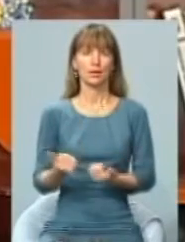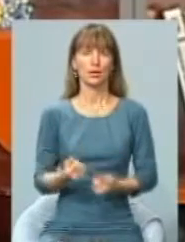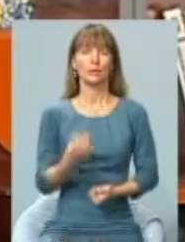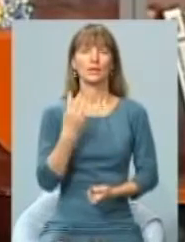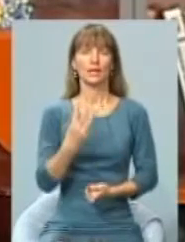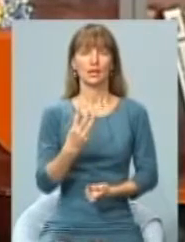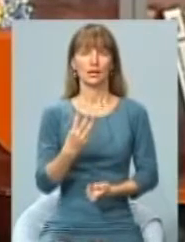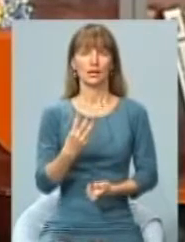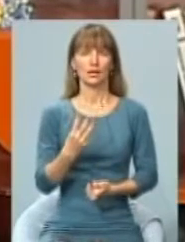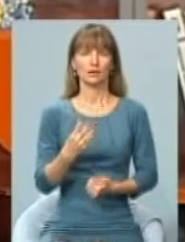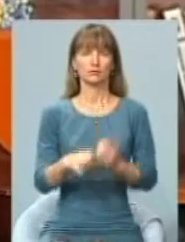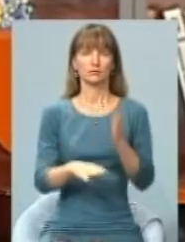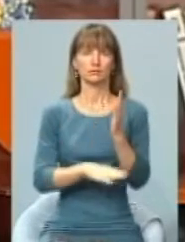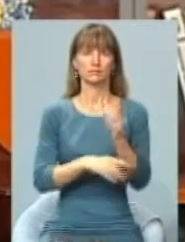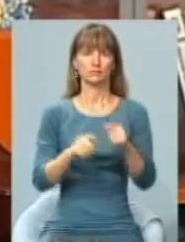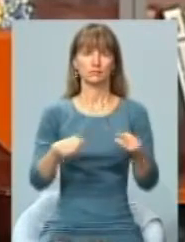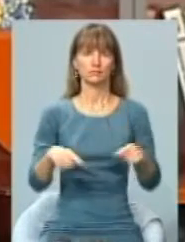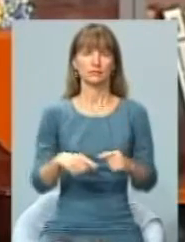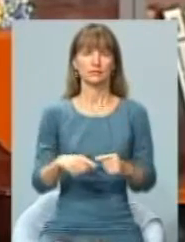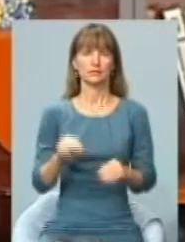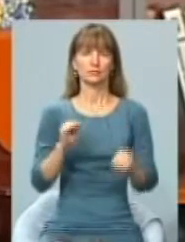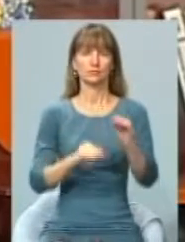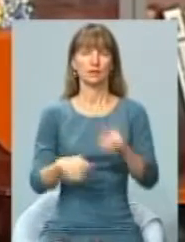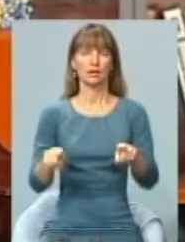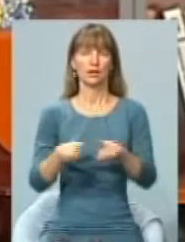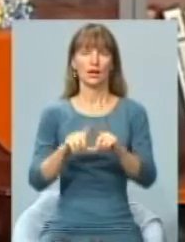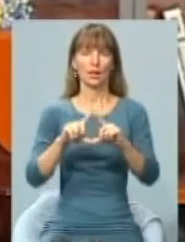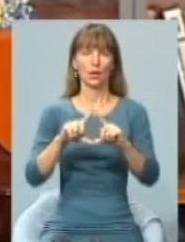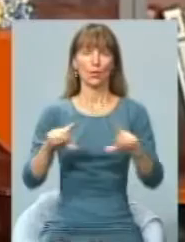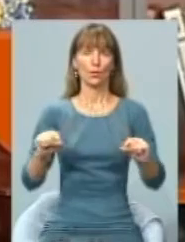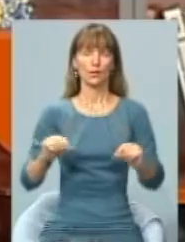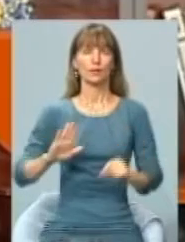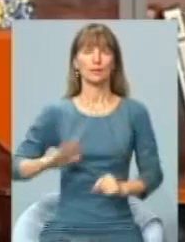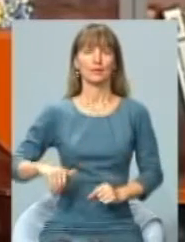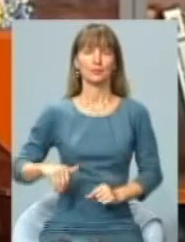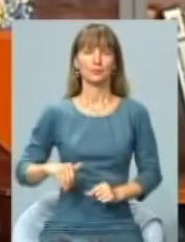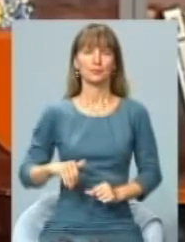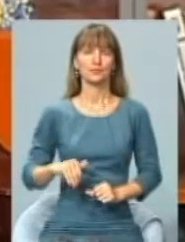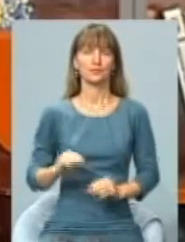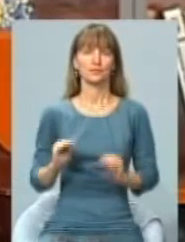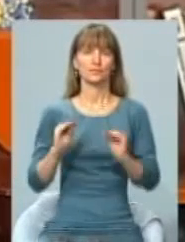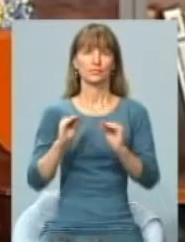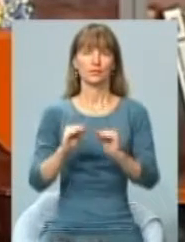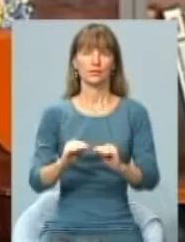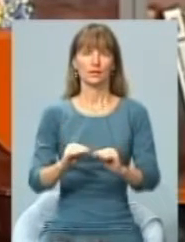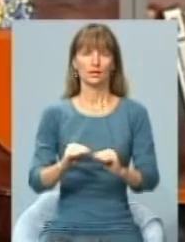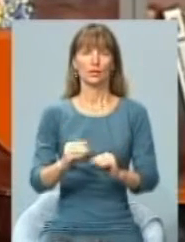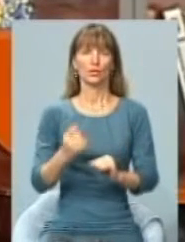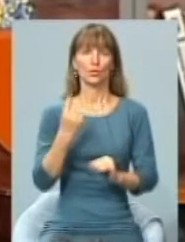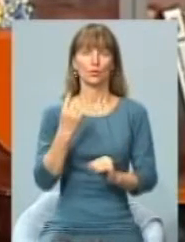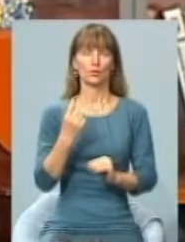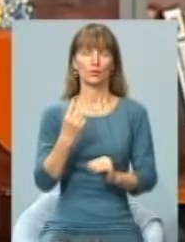дощечки и ставим их как треугольник. Потом ставим туда 11